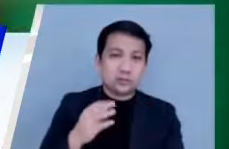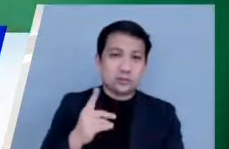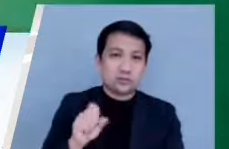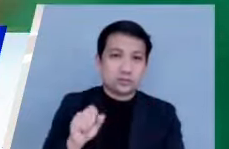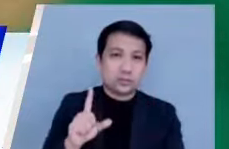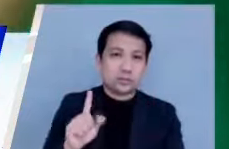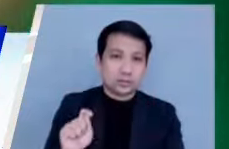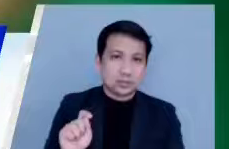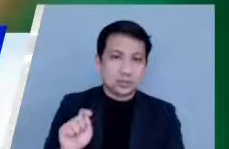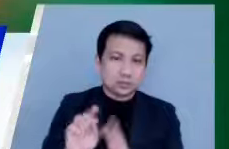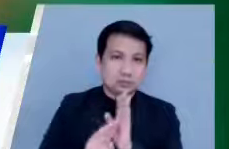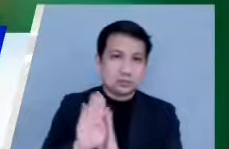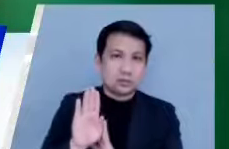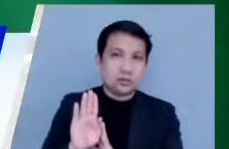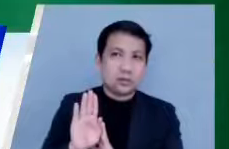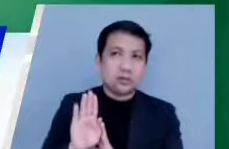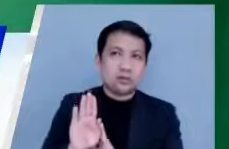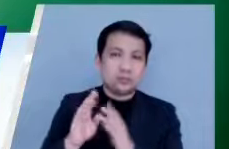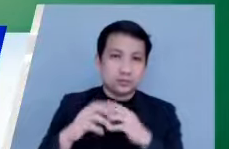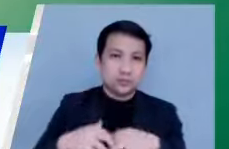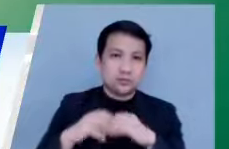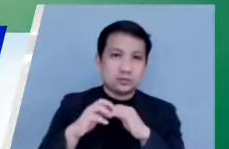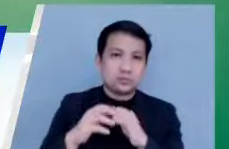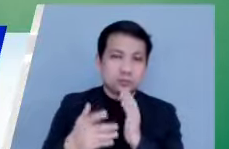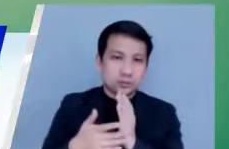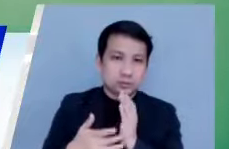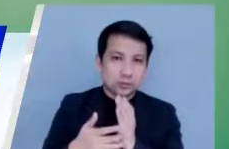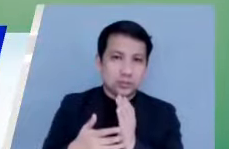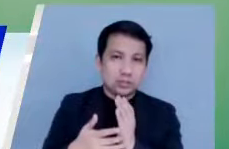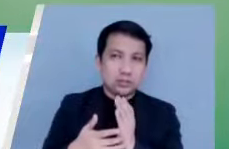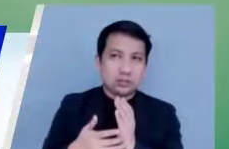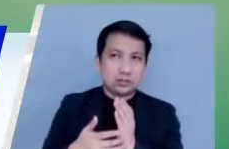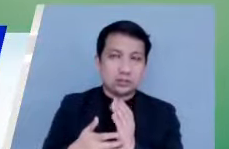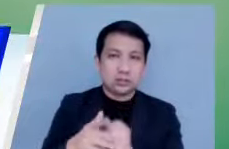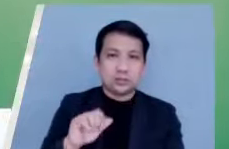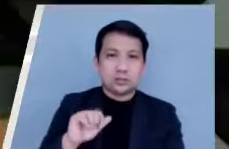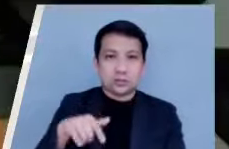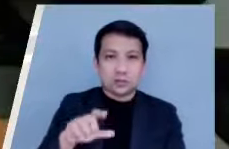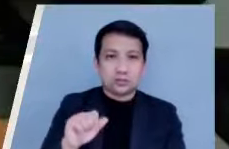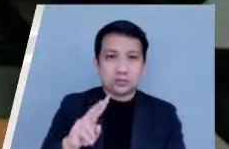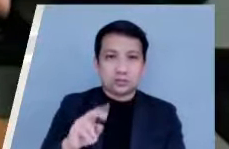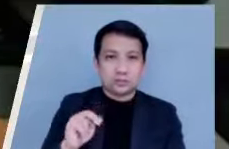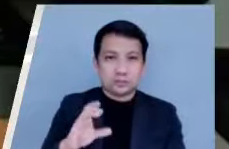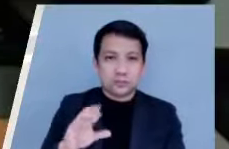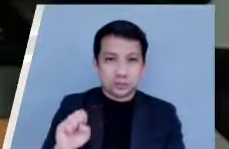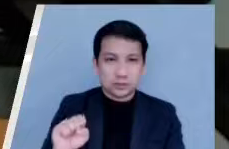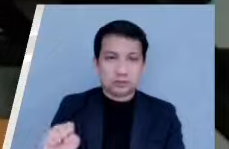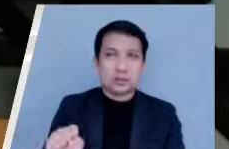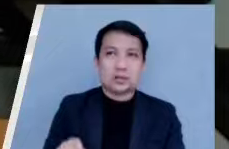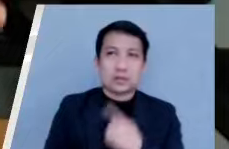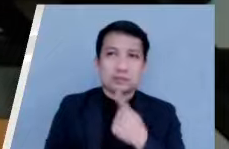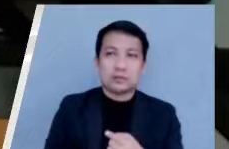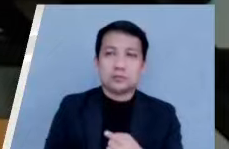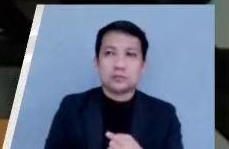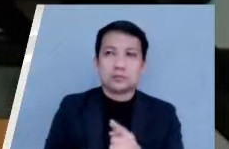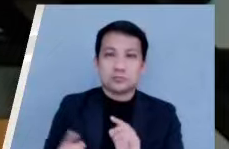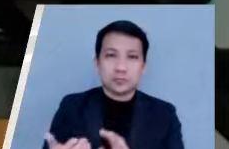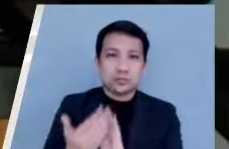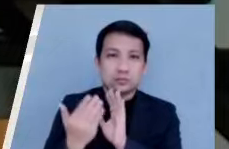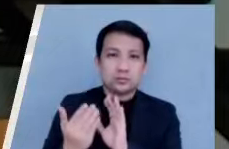na-enhance pa ito at nakabuo ng digital version, ang Aquavac Advance. Mga kapuso, nasa harapan natin ngayon